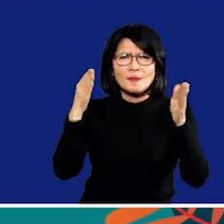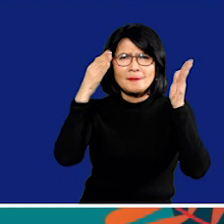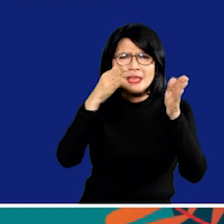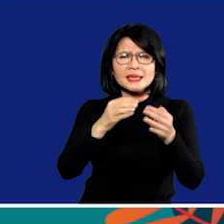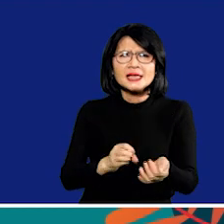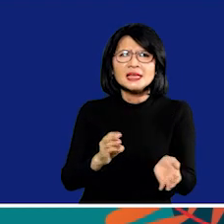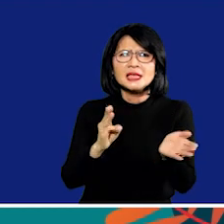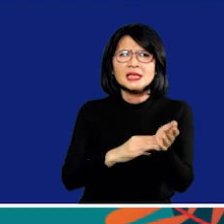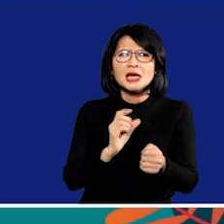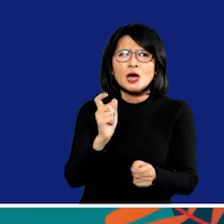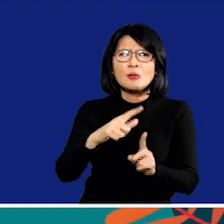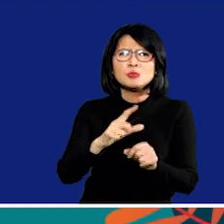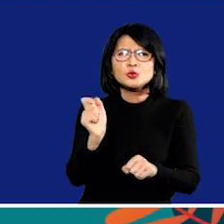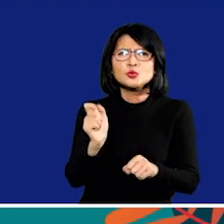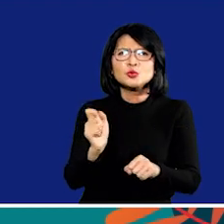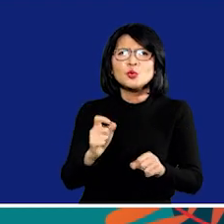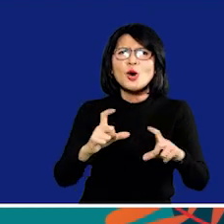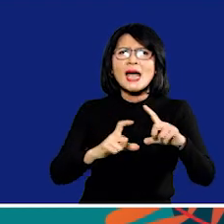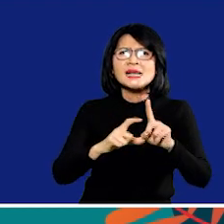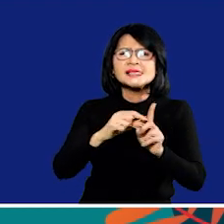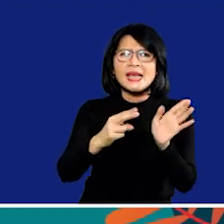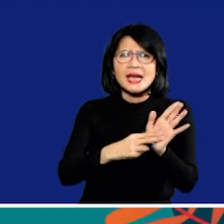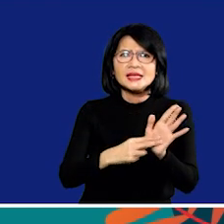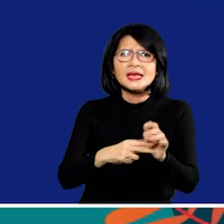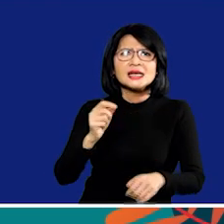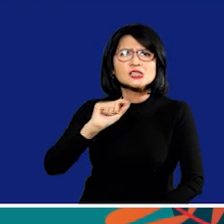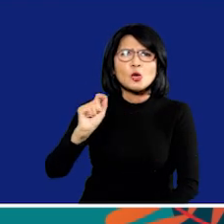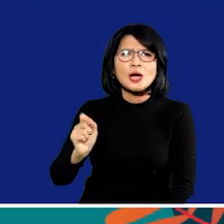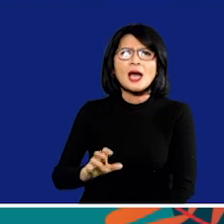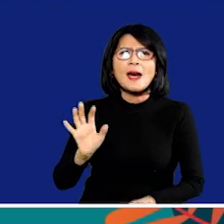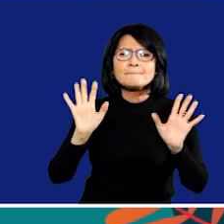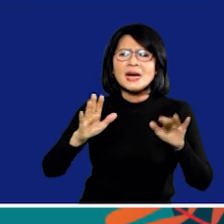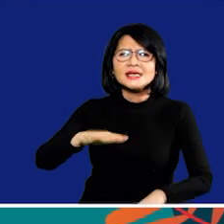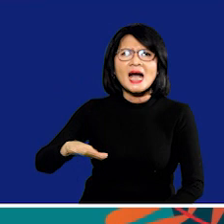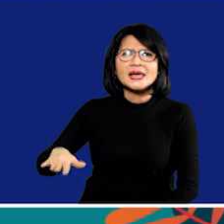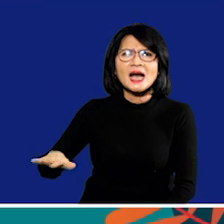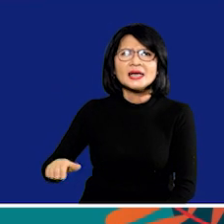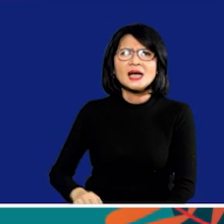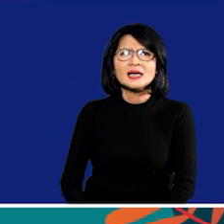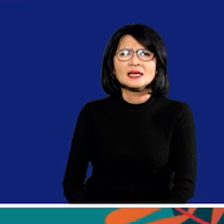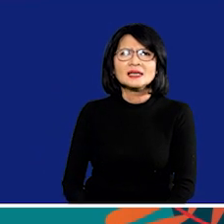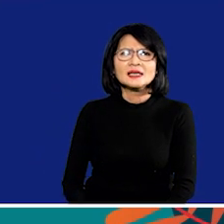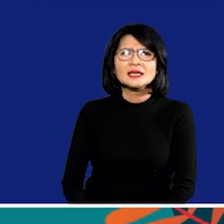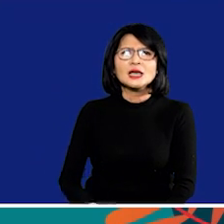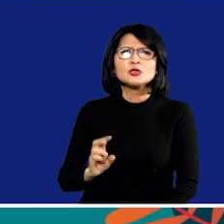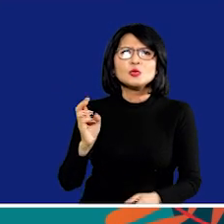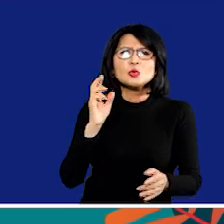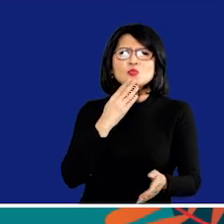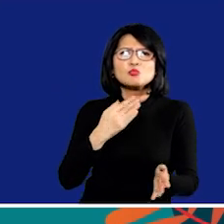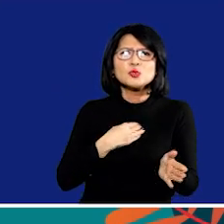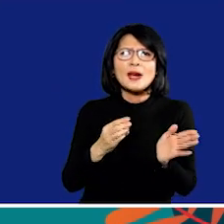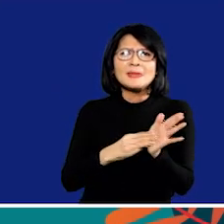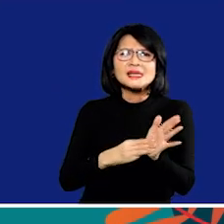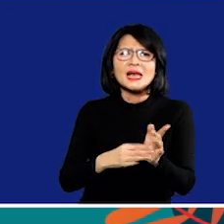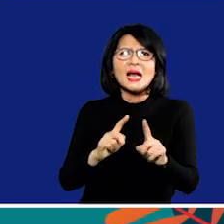kualitas SDM yang mengajar di sekolah. Karena seringkali kita temukan banyak anak-anak yang psikisnya cukup bermasalah,